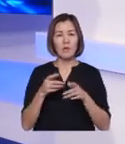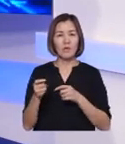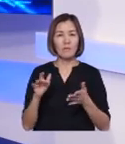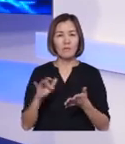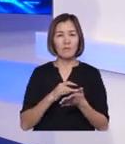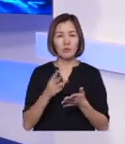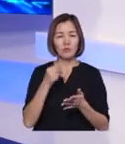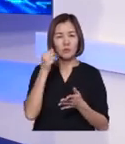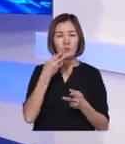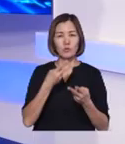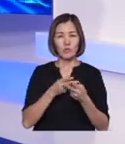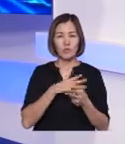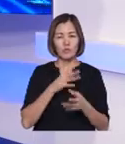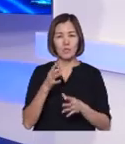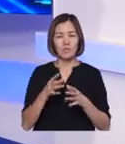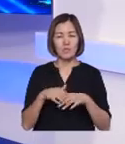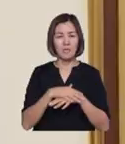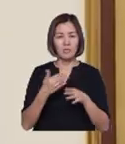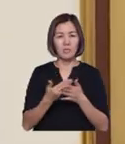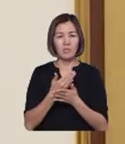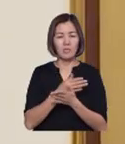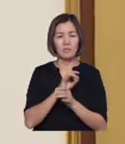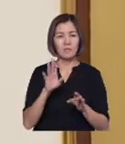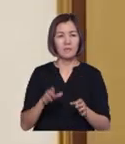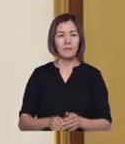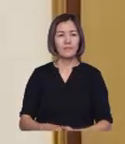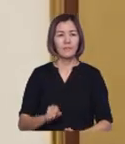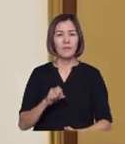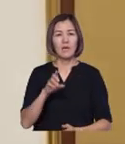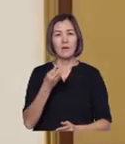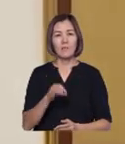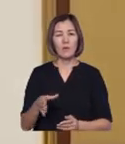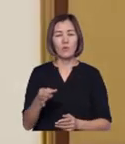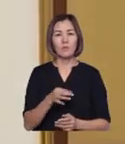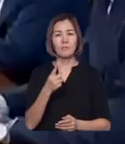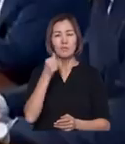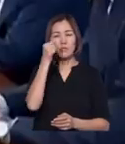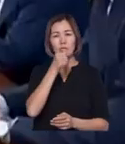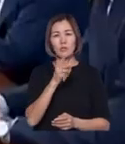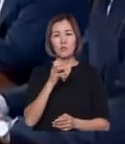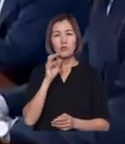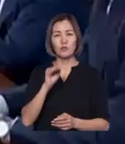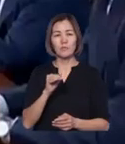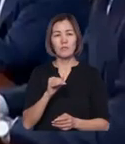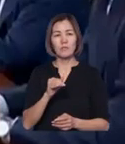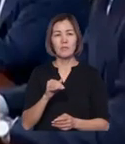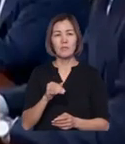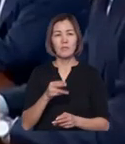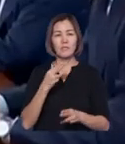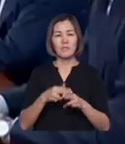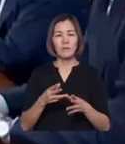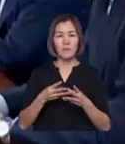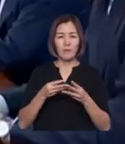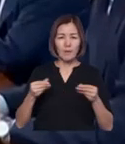сотталған. Елдегі өзгерістерге кезек берелік. Абай облысында жылдық қуаты 300 мың тонна мыс балқытатын зауыт салу